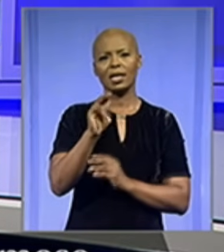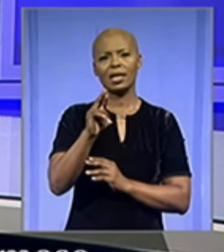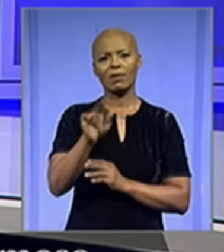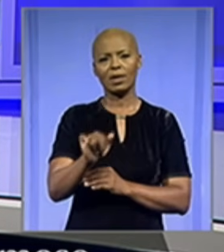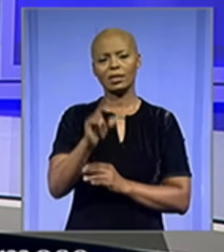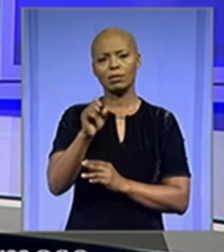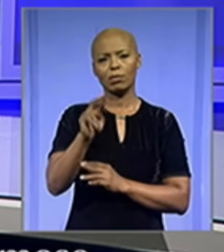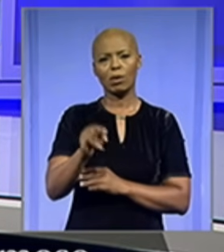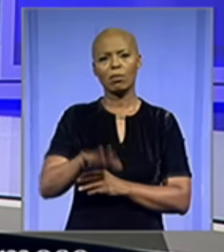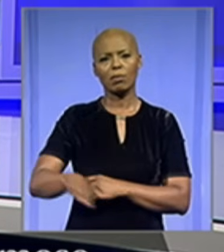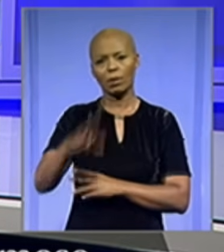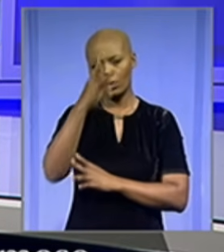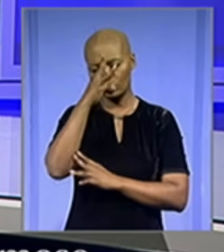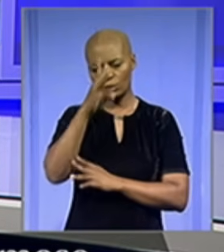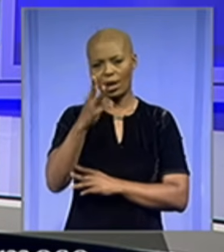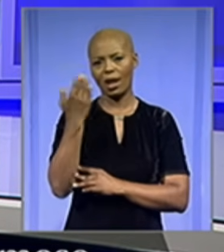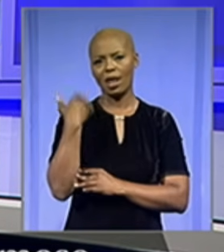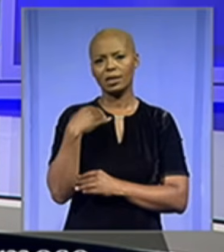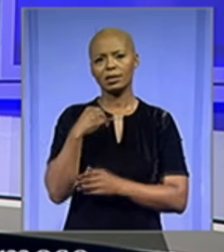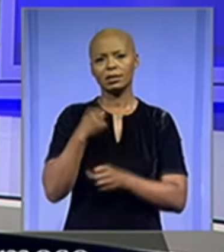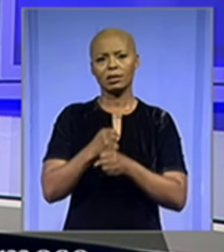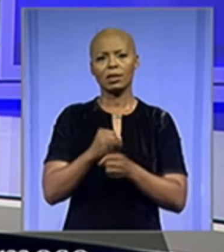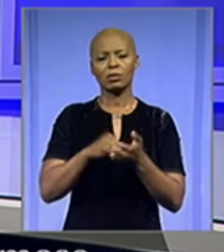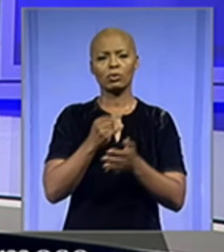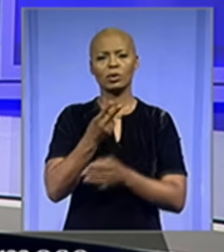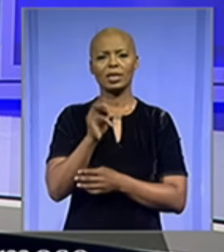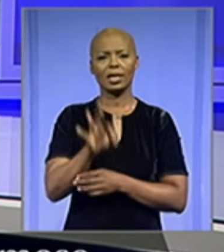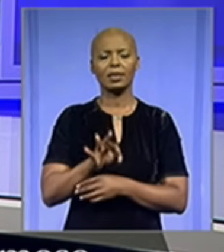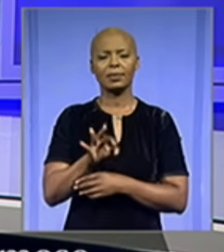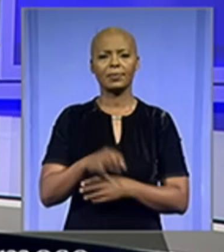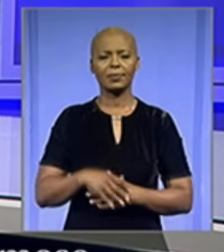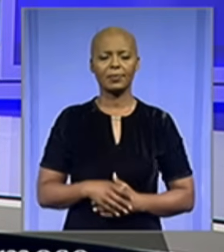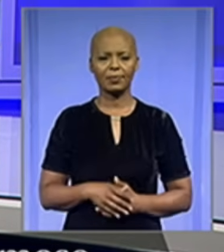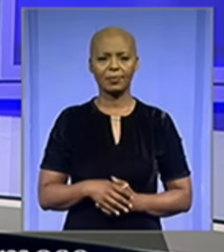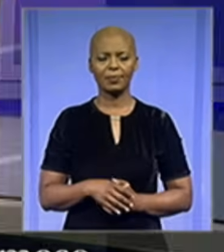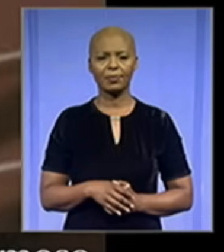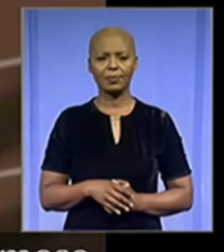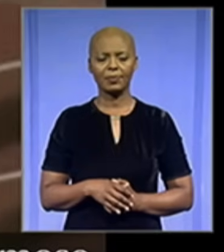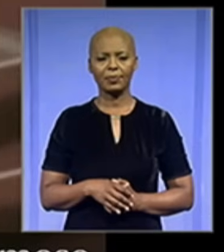la Pretoria ka Tlhakole wa 2013.